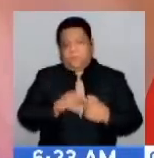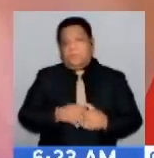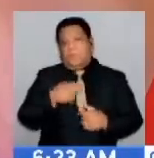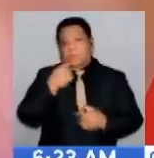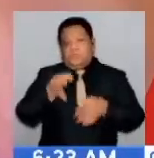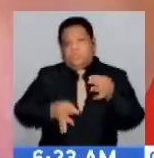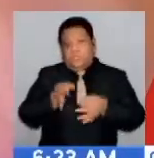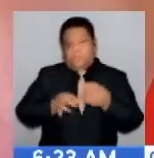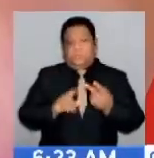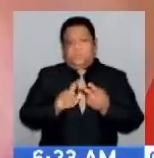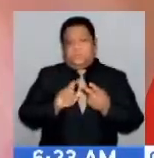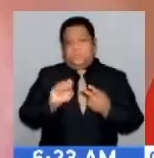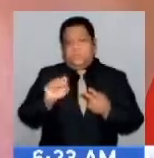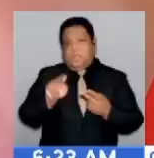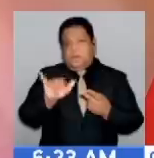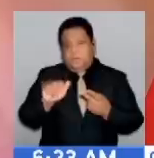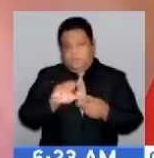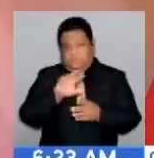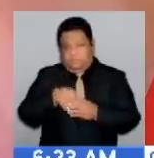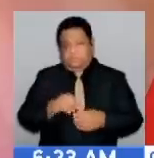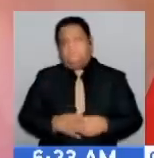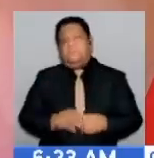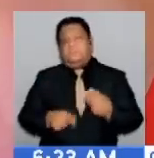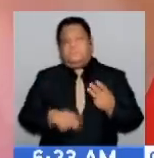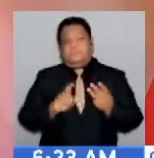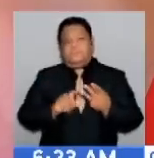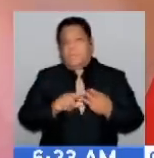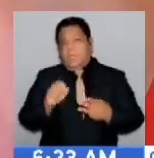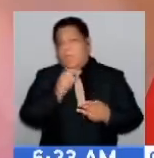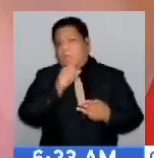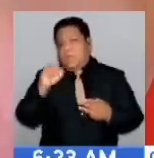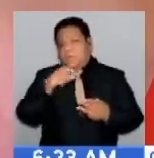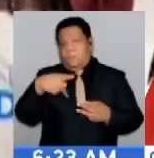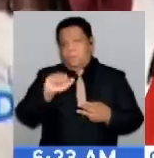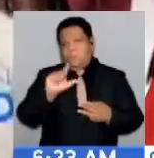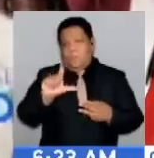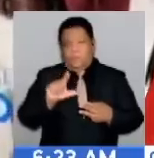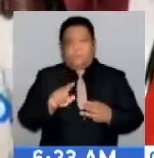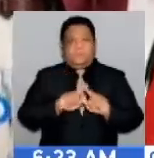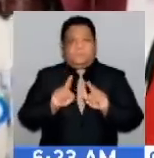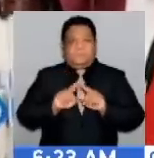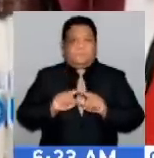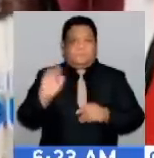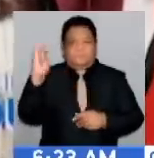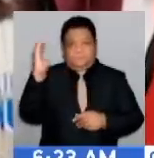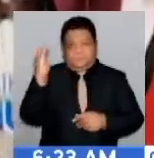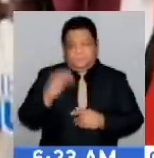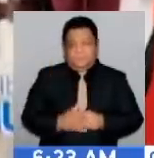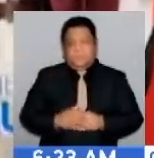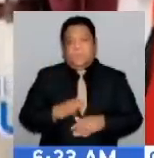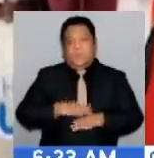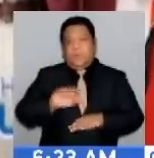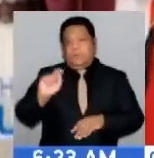actress Sanya Lopez. Haharanahin naman ni Kapuso artist Paul Salas ang mga kandidata. At sa Webes naman,